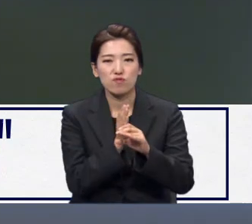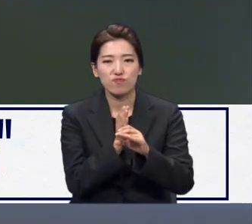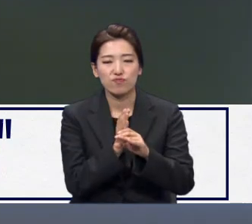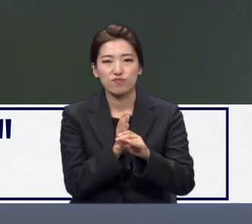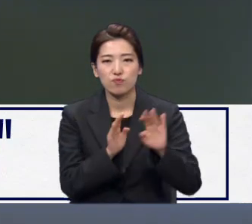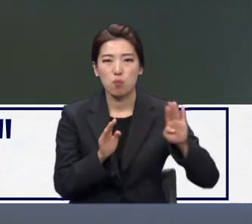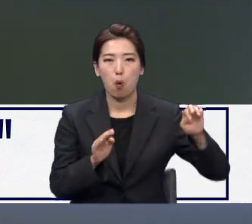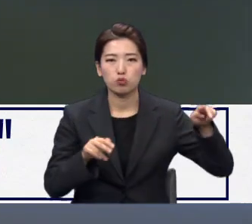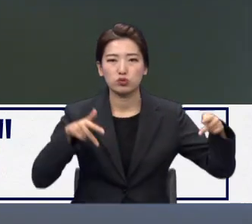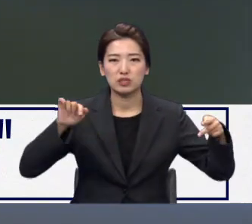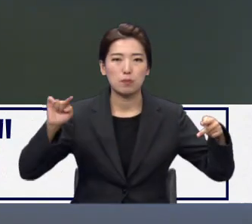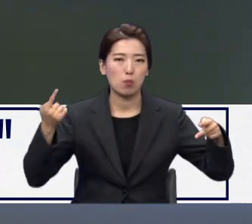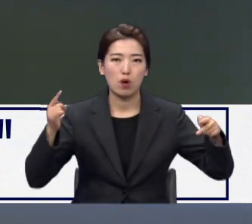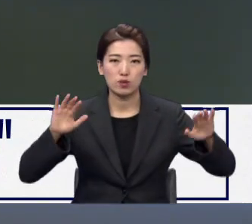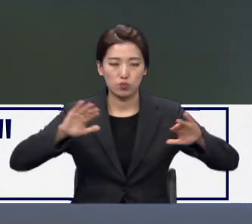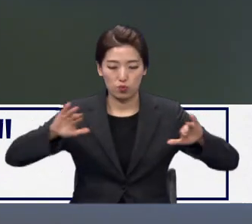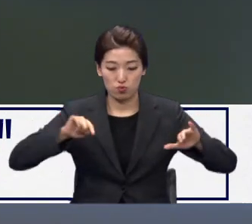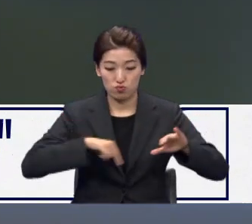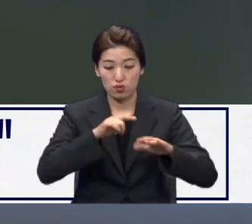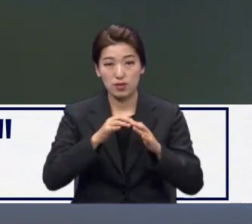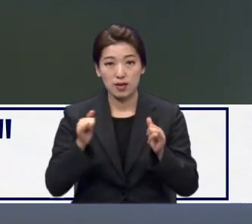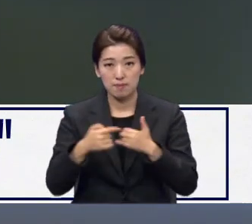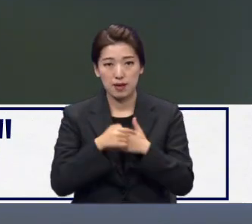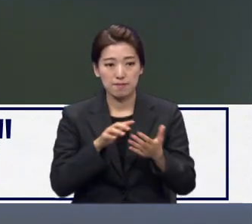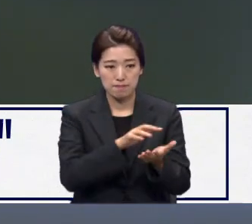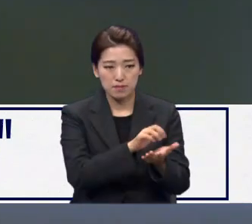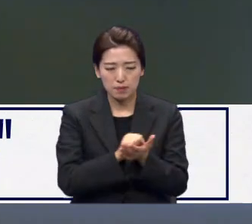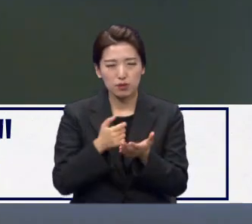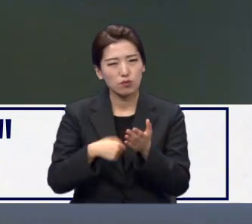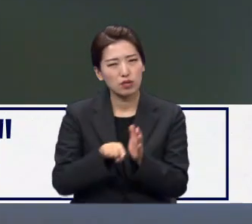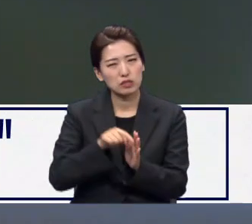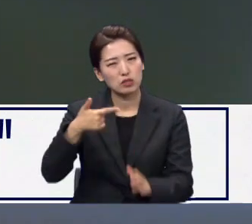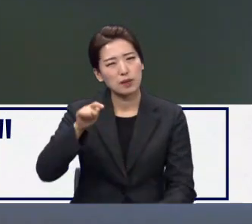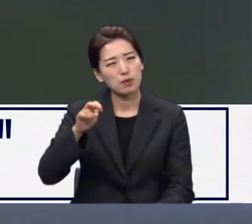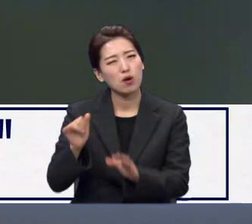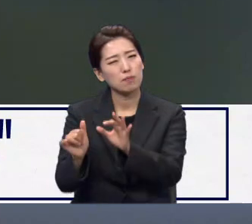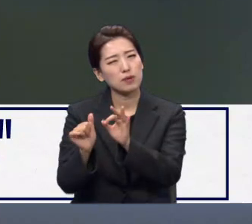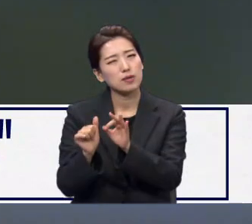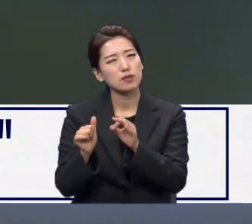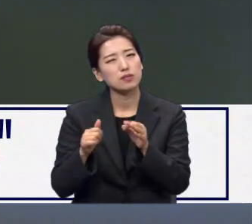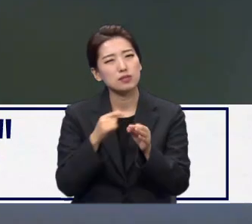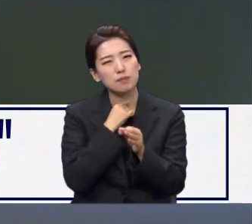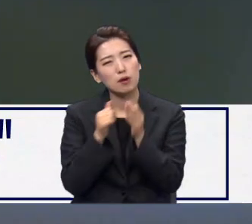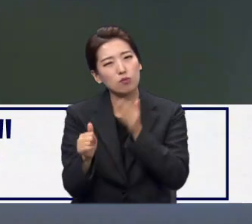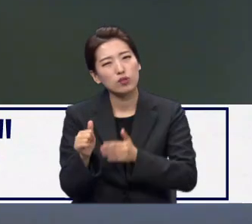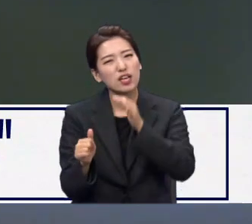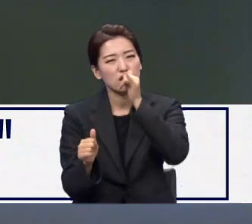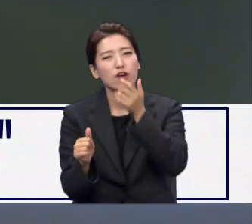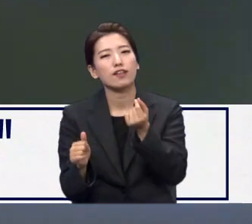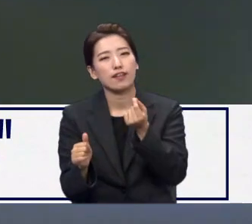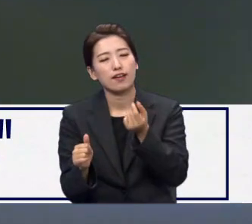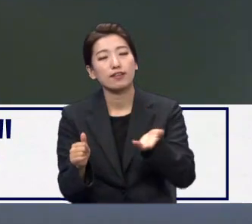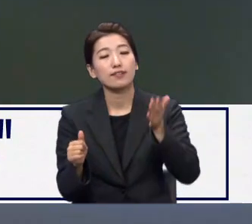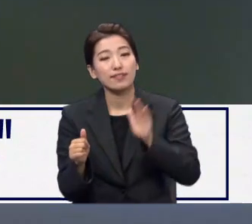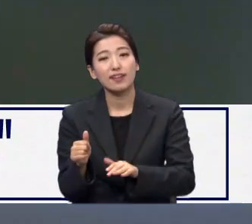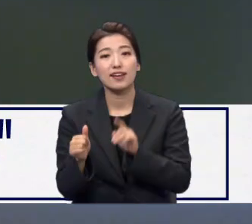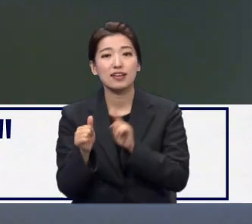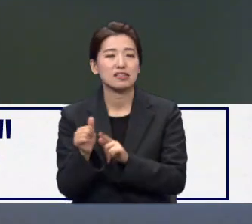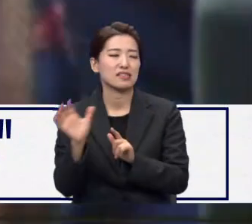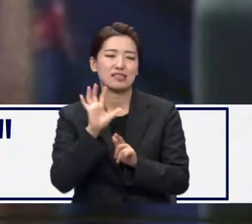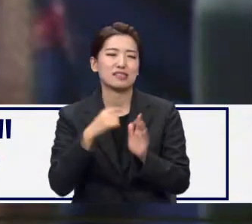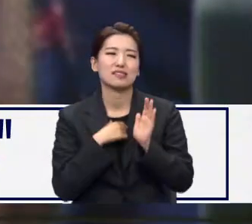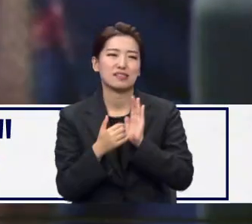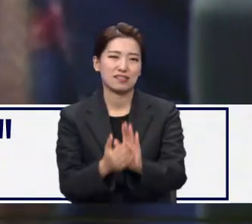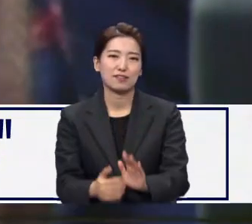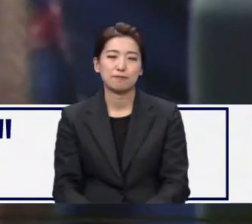말씀처럼 안 나오는게 낫다라는 조 변호사님의 말씀이셨습니다 저는 특히 난경 필전 의원의 얘기 중에 마지막 말 얘기 있죠